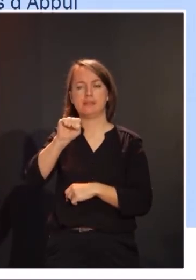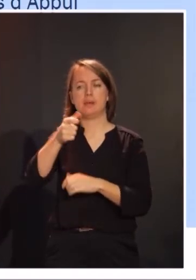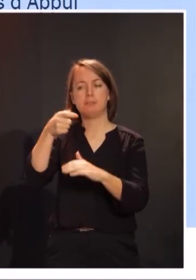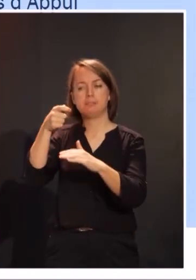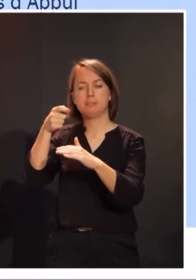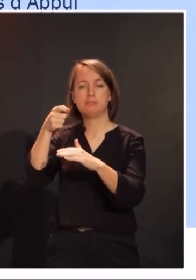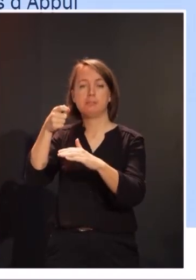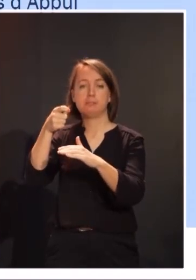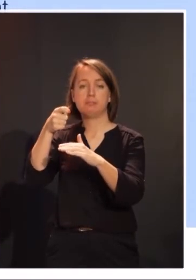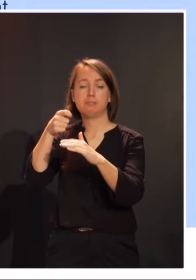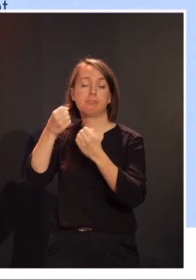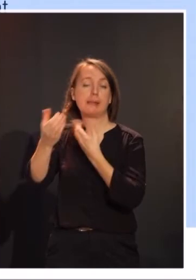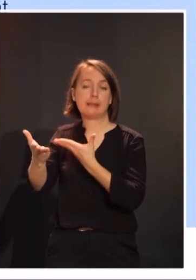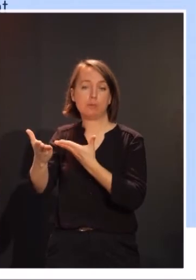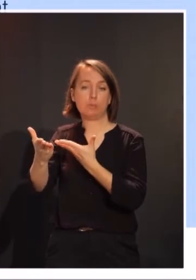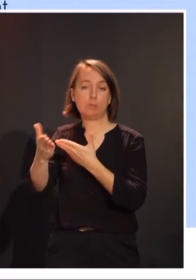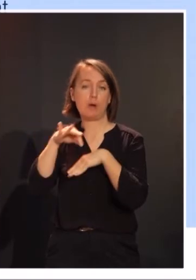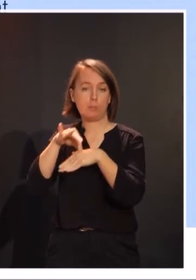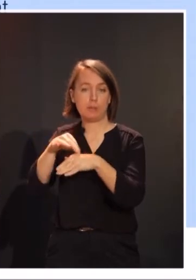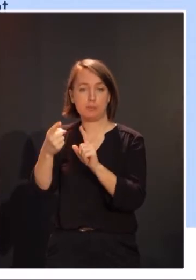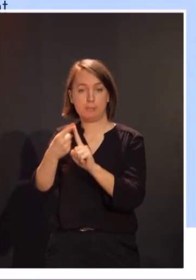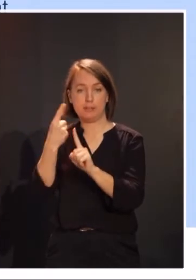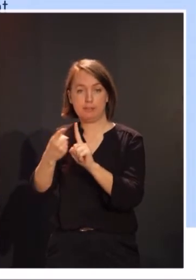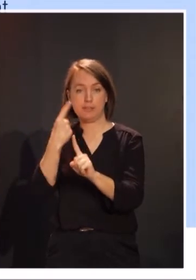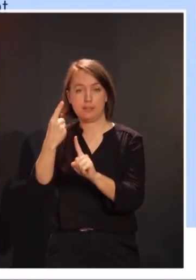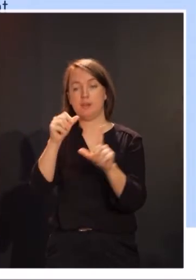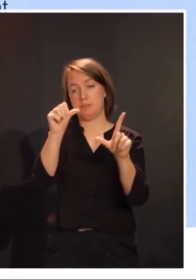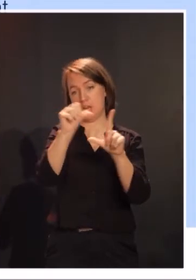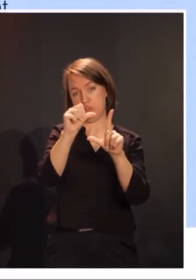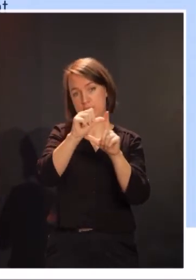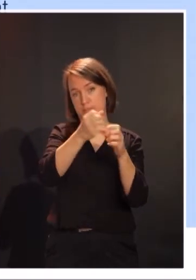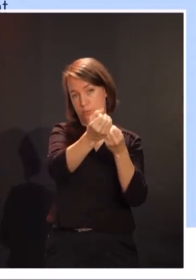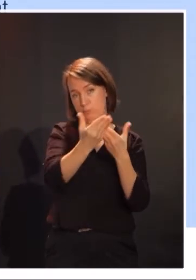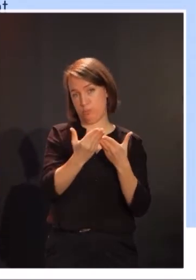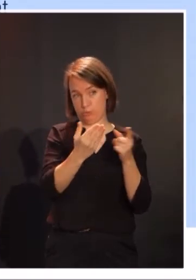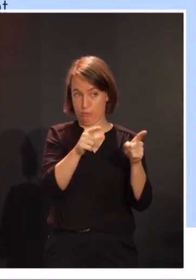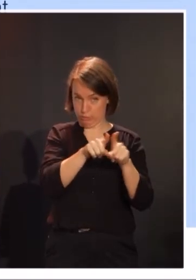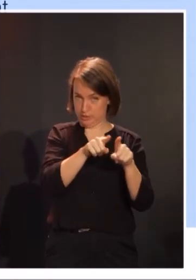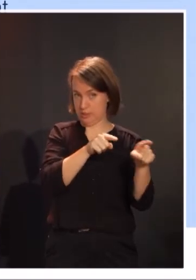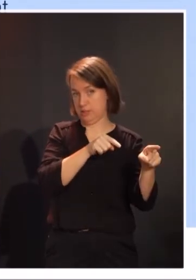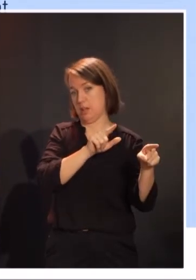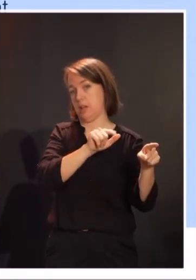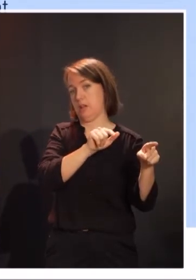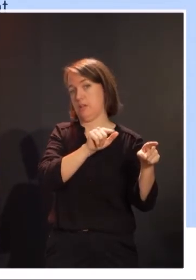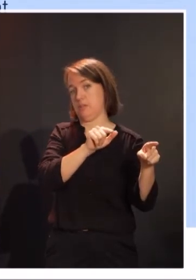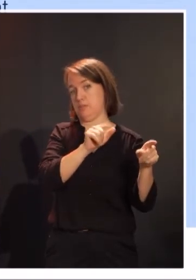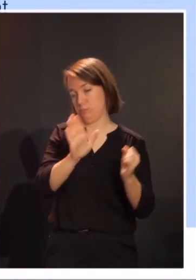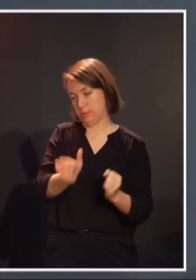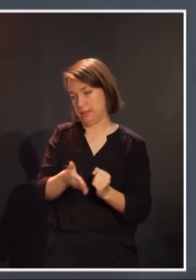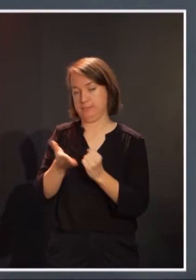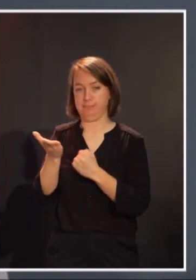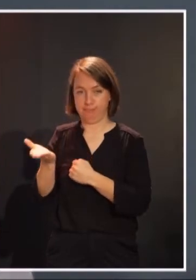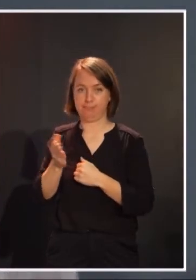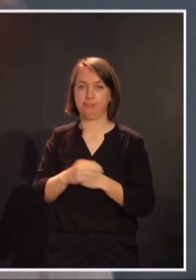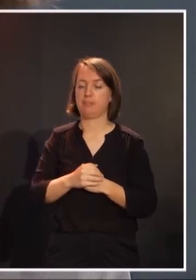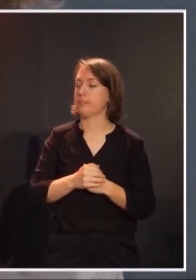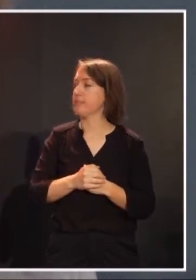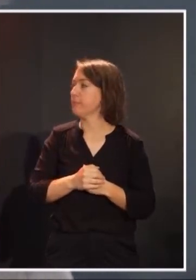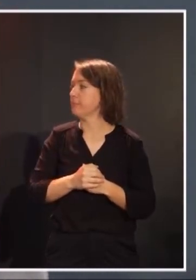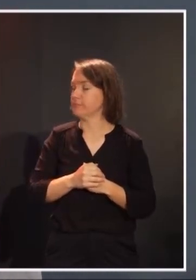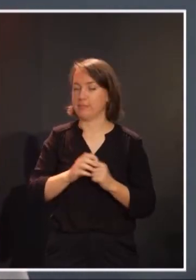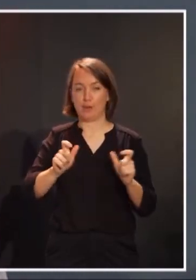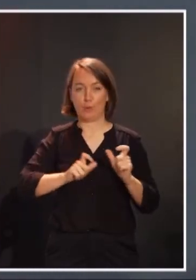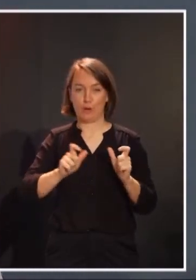dispositif de la GFIP. Et je passe la main donc à ma collègue Nathalie. Oui, donc pour vous présenter